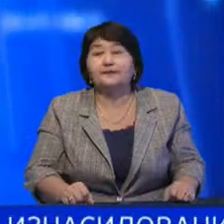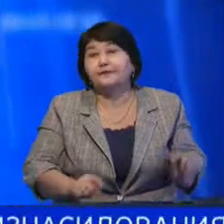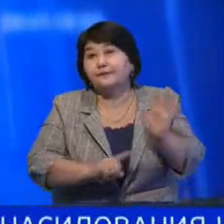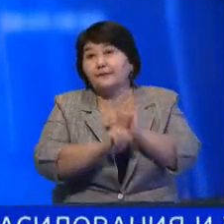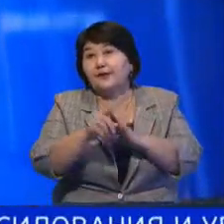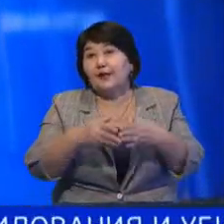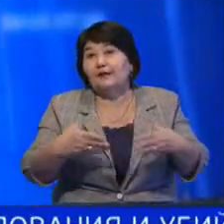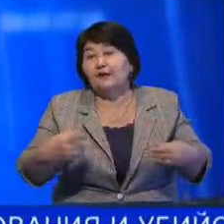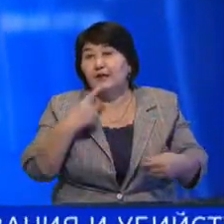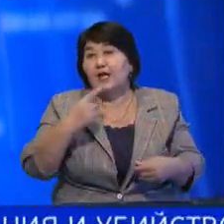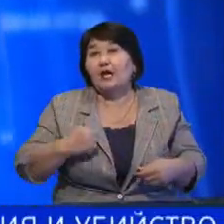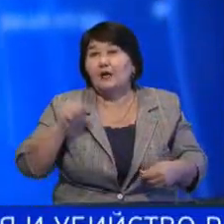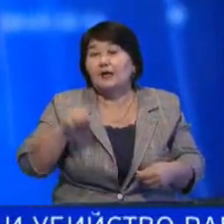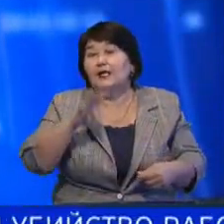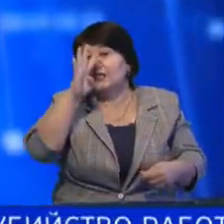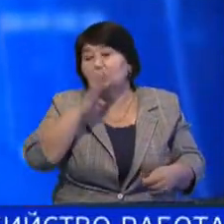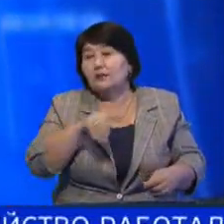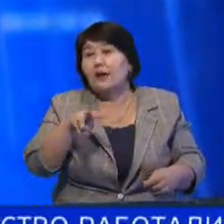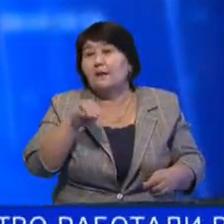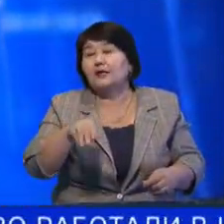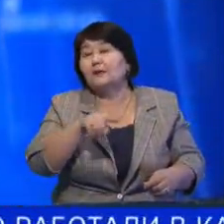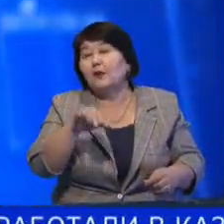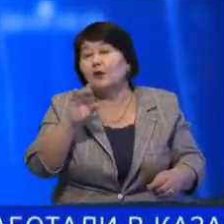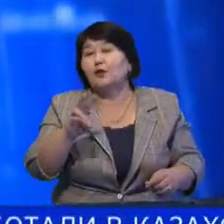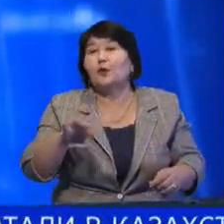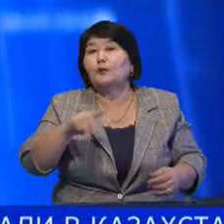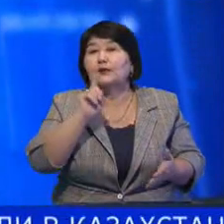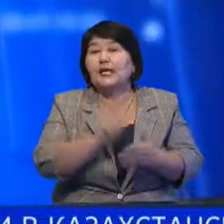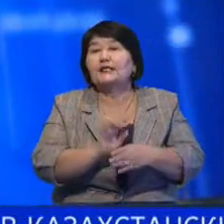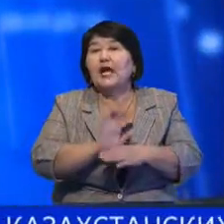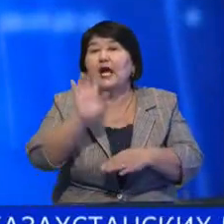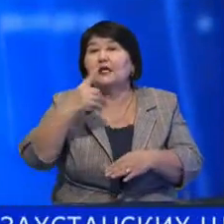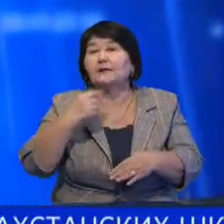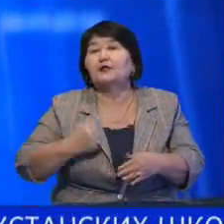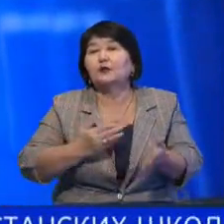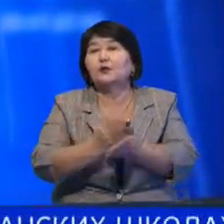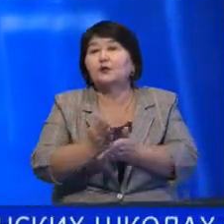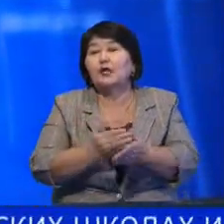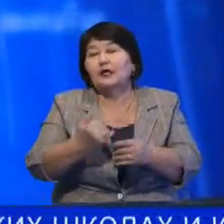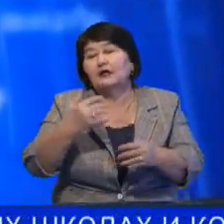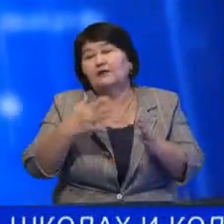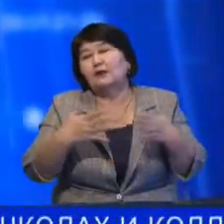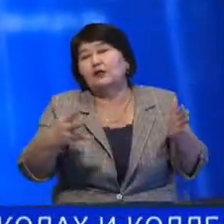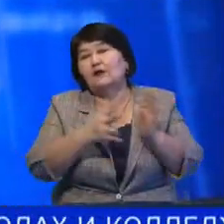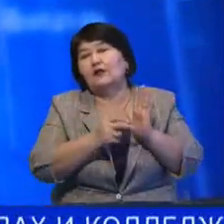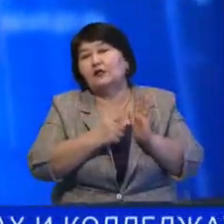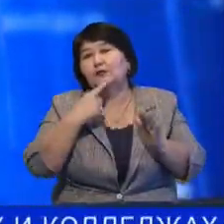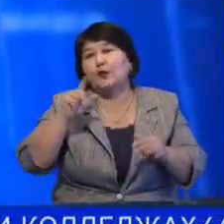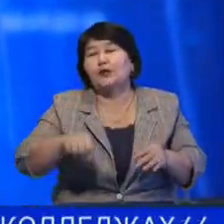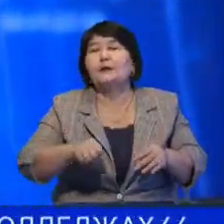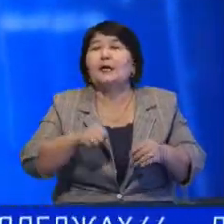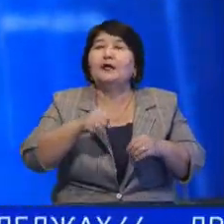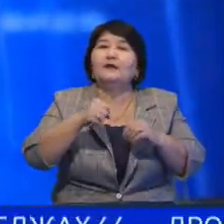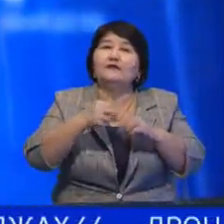начался весенний призыв за 4 месяца с марта по июнь область должна отправить на службу в армию свыше 800 новобранцев от